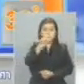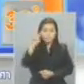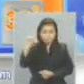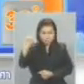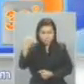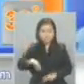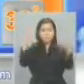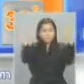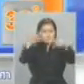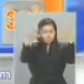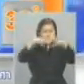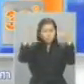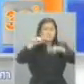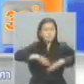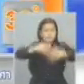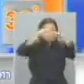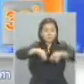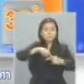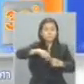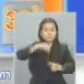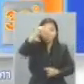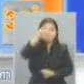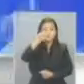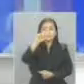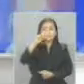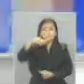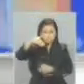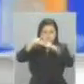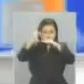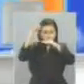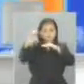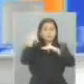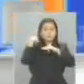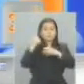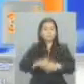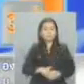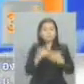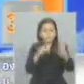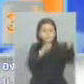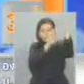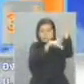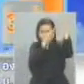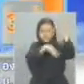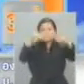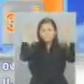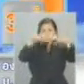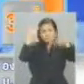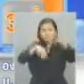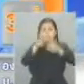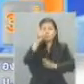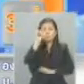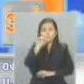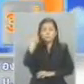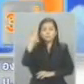มีฝนฟ้าคะนองคลื่นสูงมากกว่า2เมตร ภาคใต้มีฝนฟ้าคะนองกระจาย 160-70